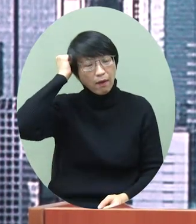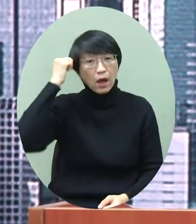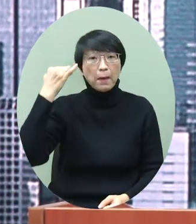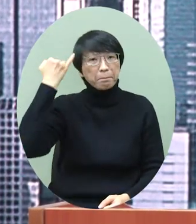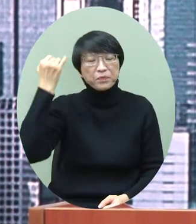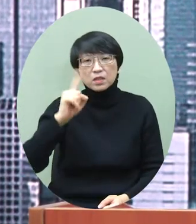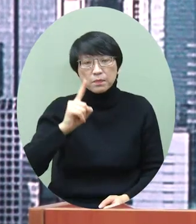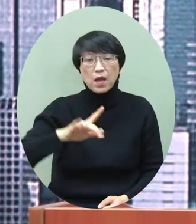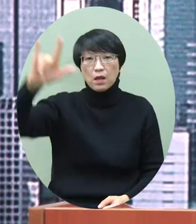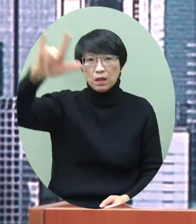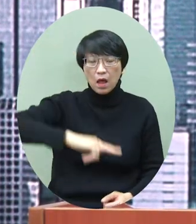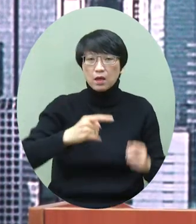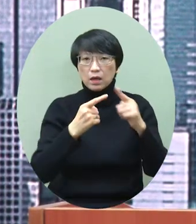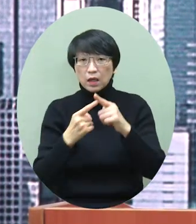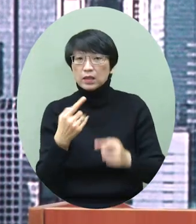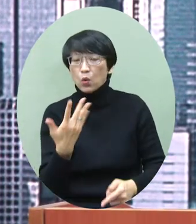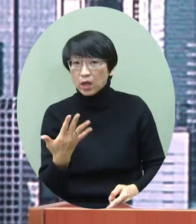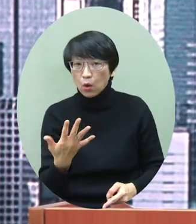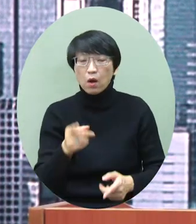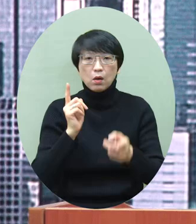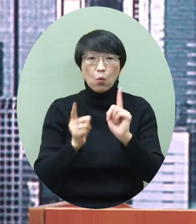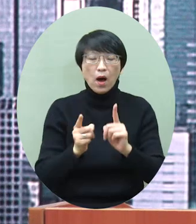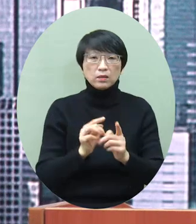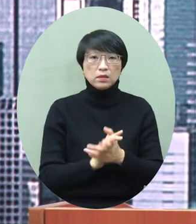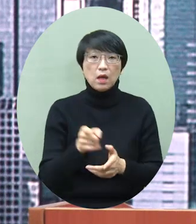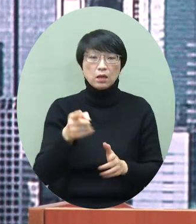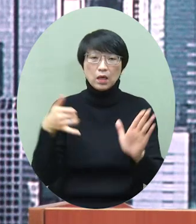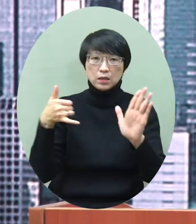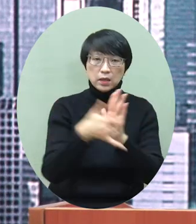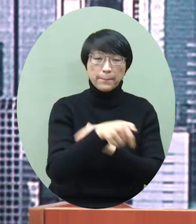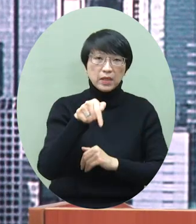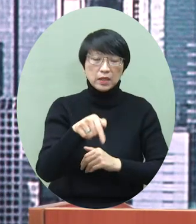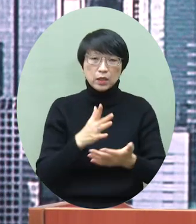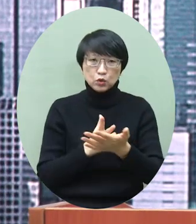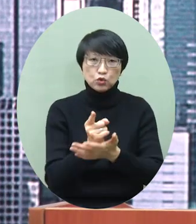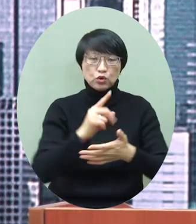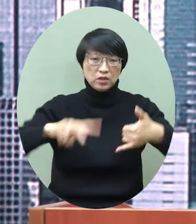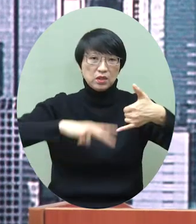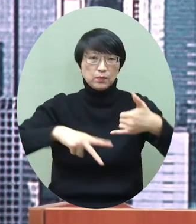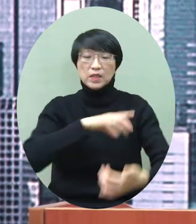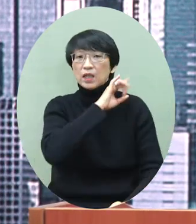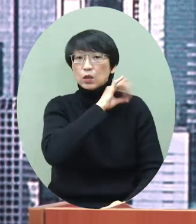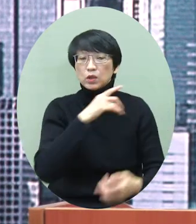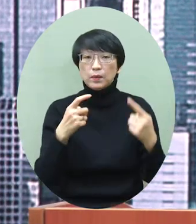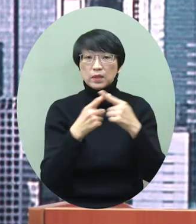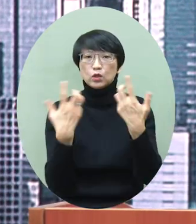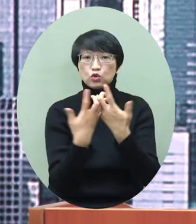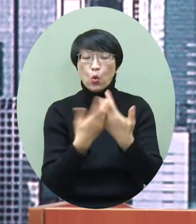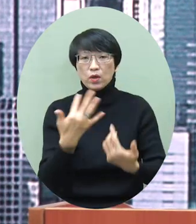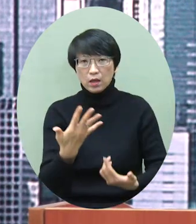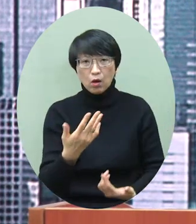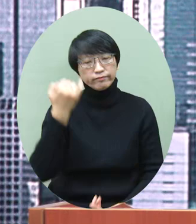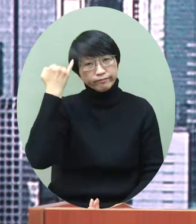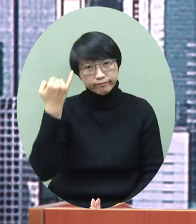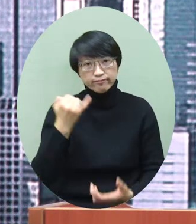咧係抵港嘅人士咧係有幾多，同埋咧係需要入住呢個指定檢疫酒店嘅人數嘅。咁所以